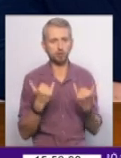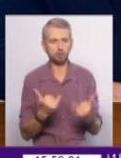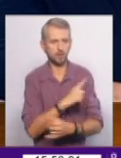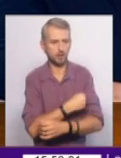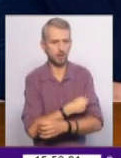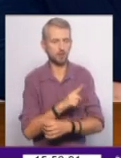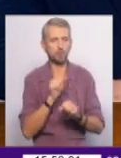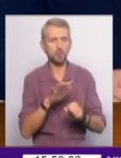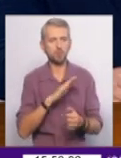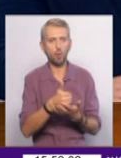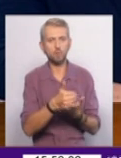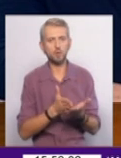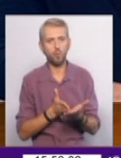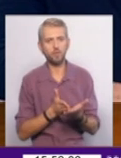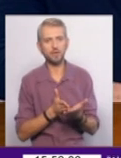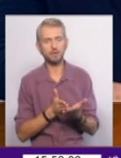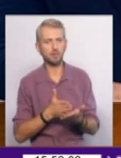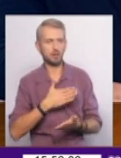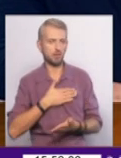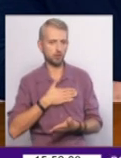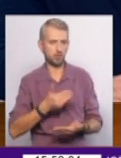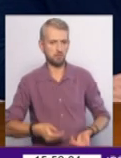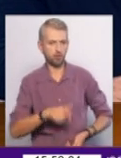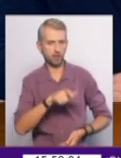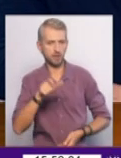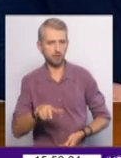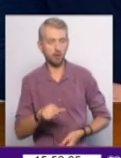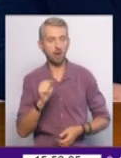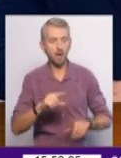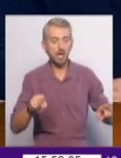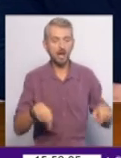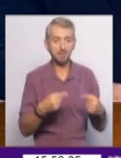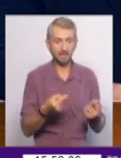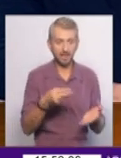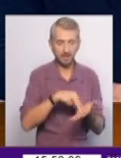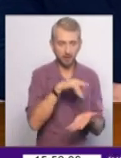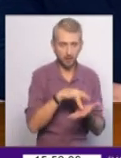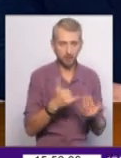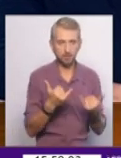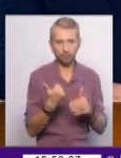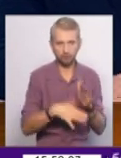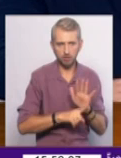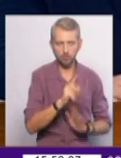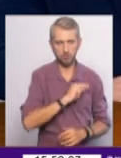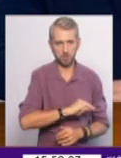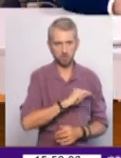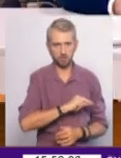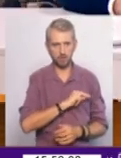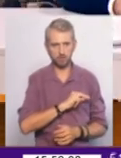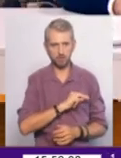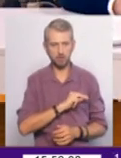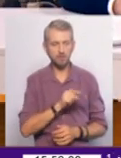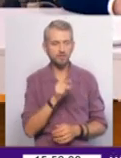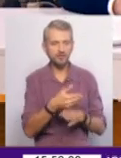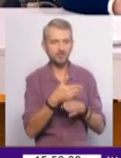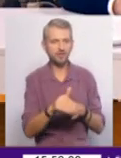щоб можна було обслуговувати наших мешканців. Угу. А реабілітаційний центр зараз він вже запрацював, тобто на тій частині,